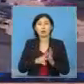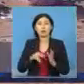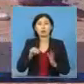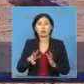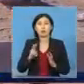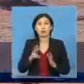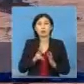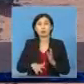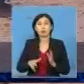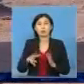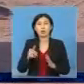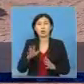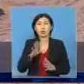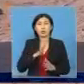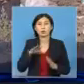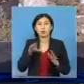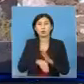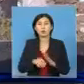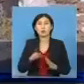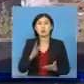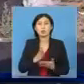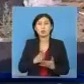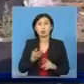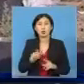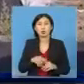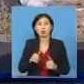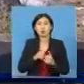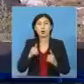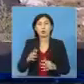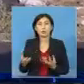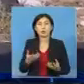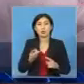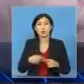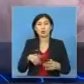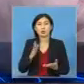28 280 гектаров. В состав входят три лесничества, в том числе особо охраняемый